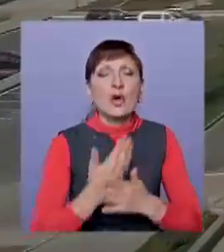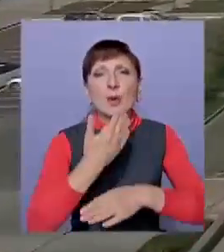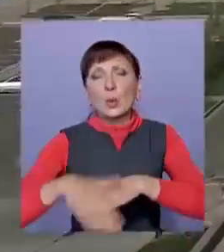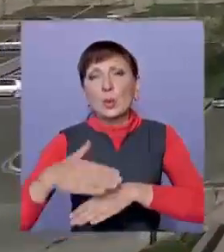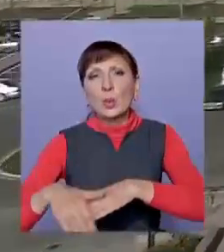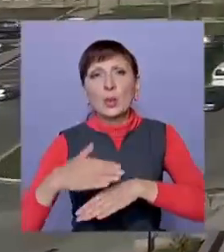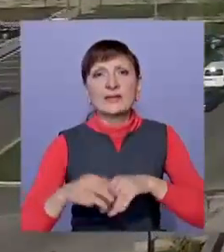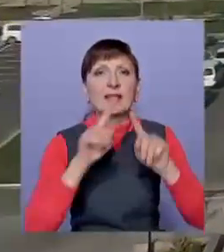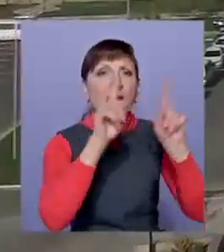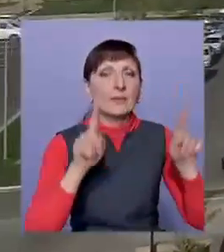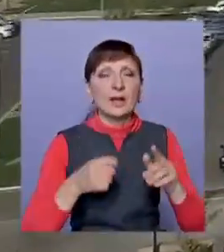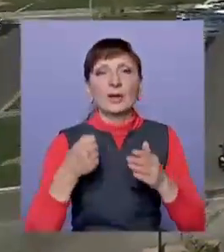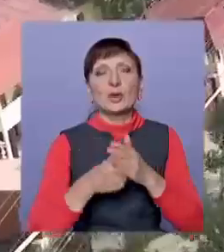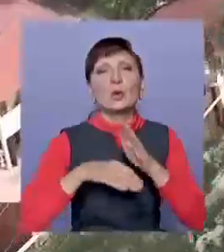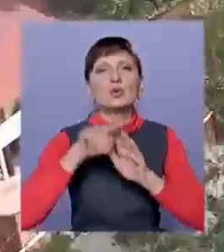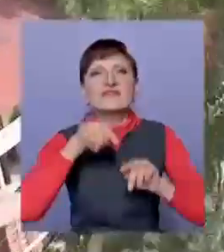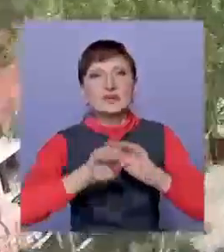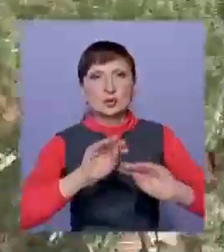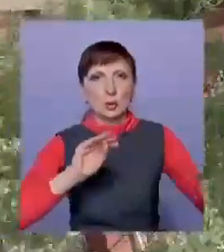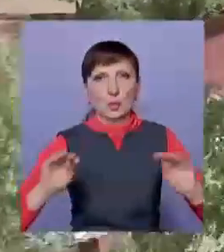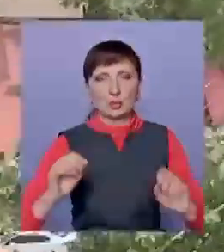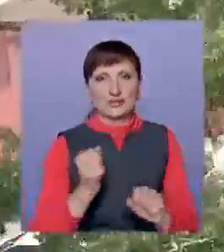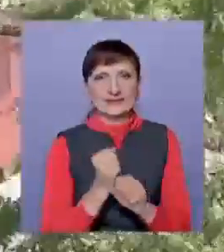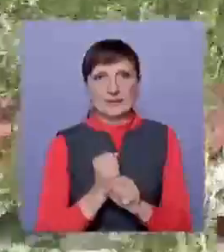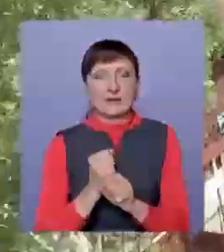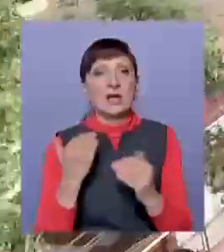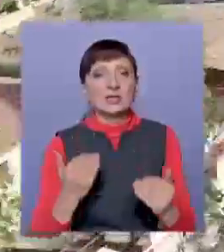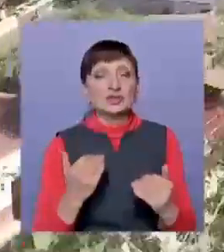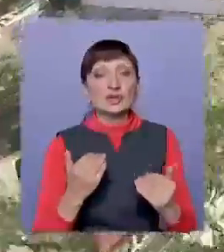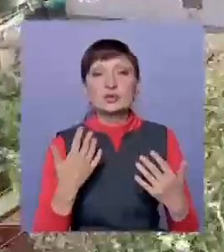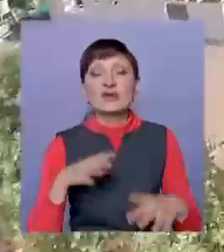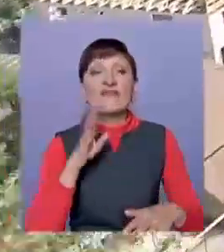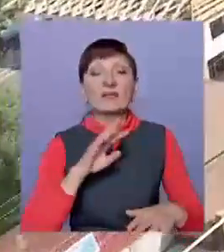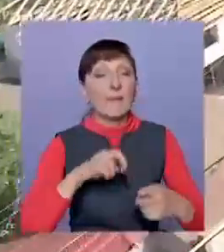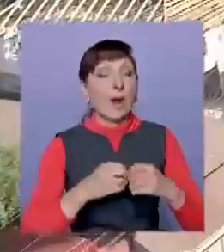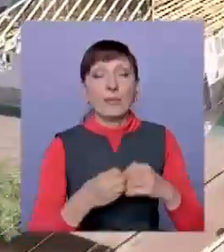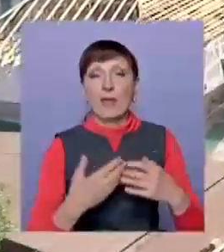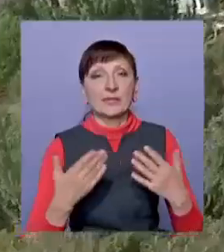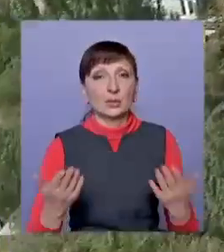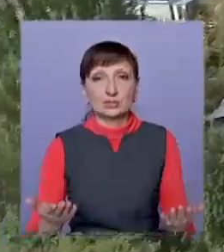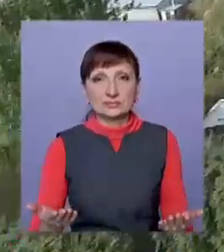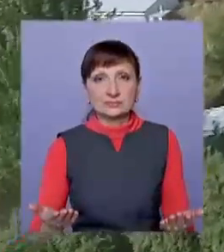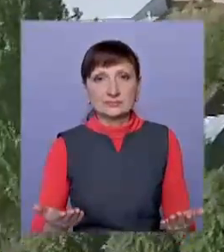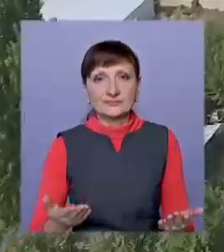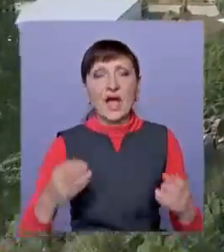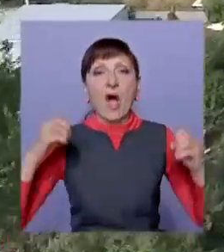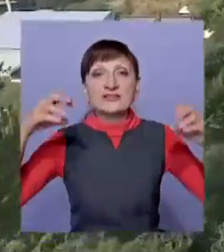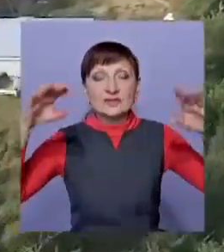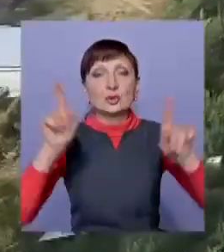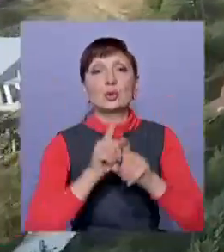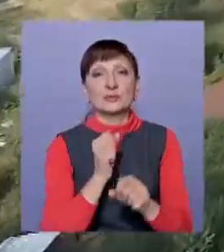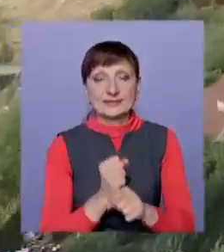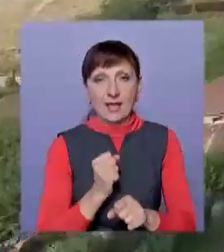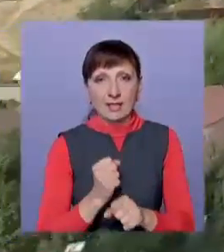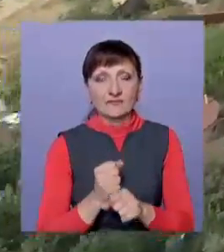другими табличками до улучшенной инфраструктуры. Сейчас водой проблем нету. Освещение делал